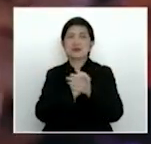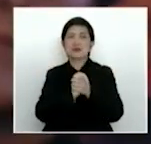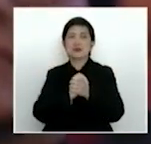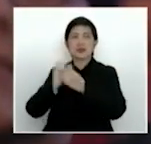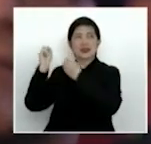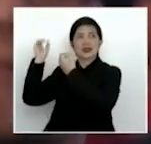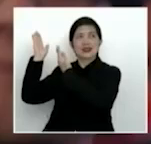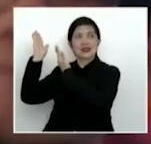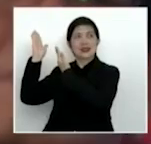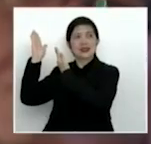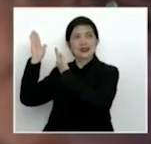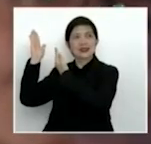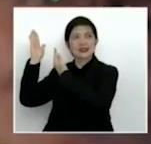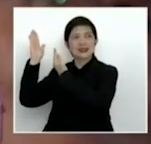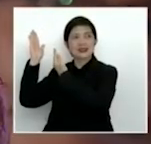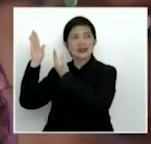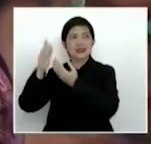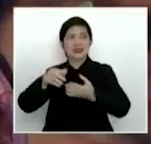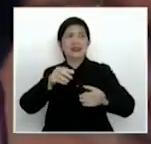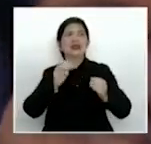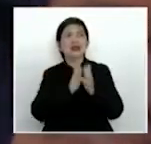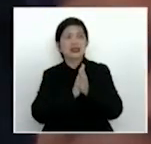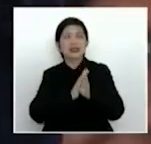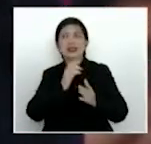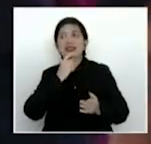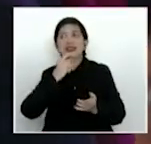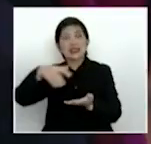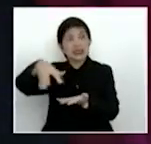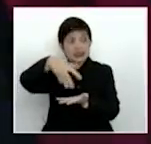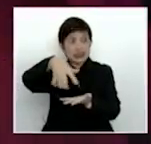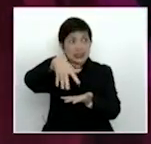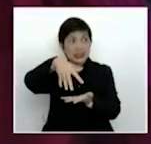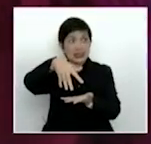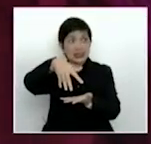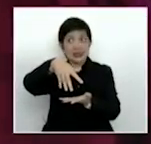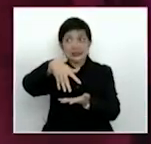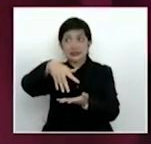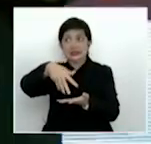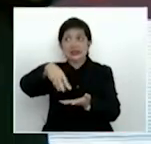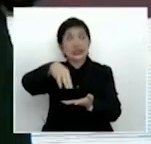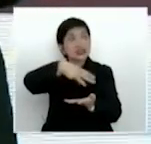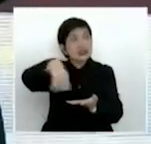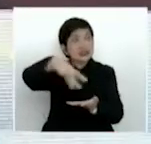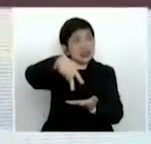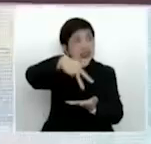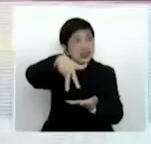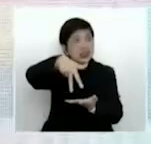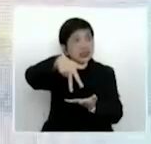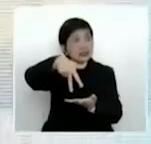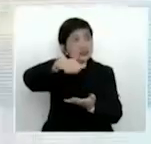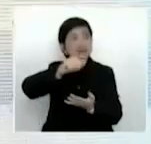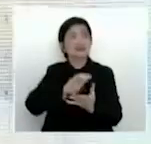bersama-sama subtema gender gender Oke subtema gender dan selanjutnya saya akan mengundang